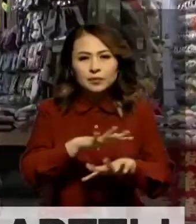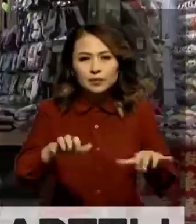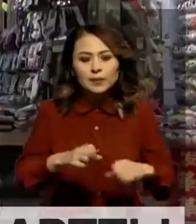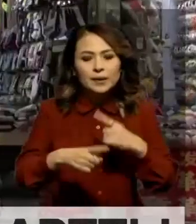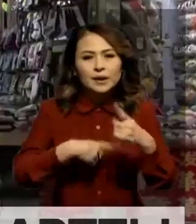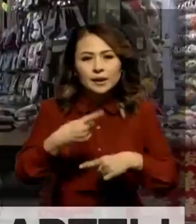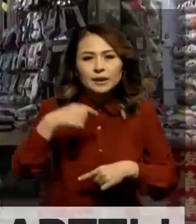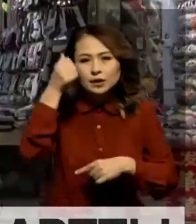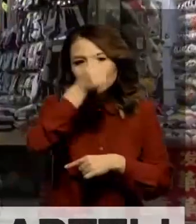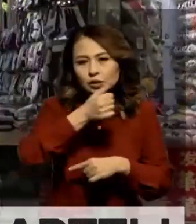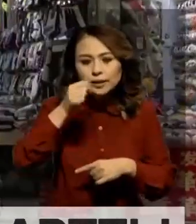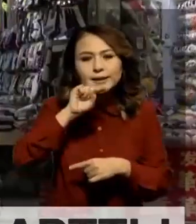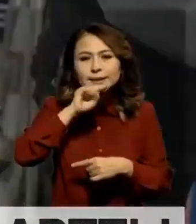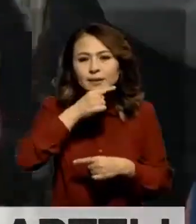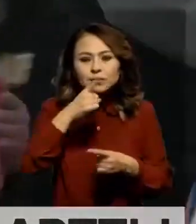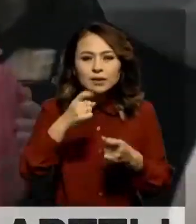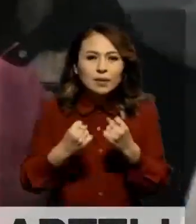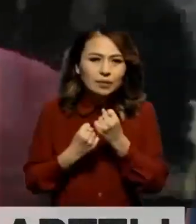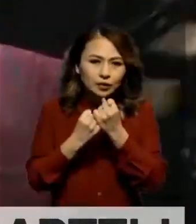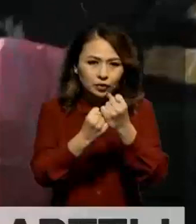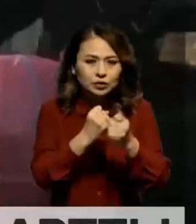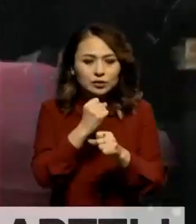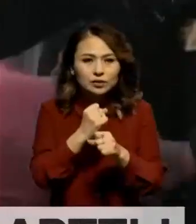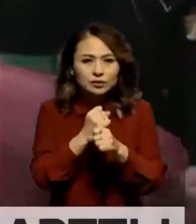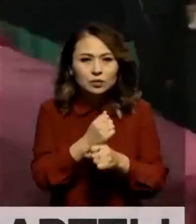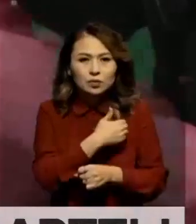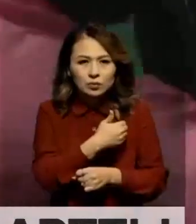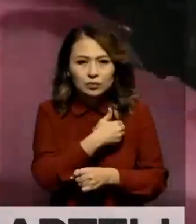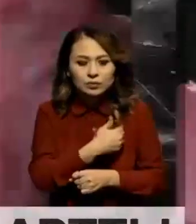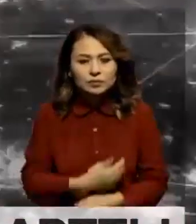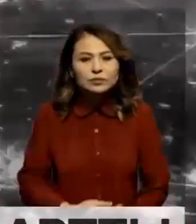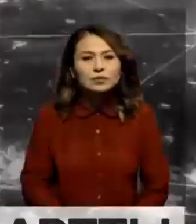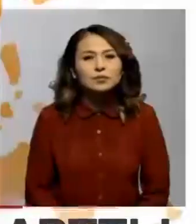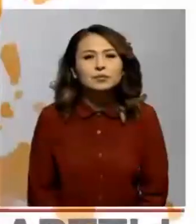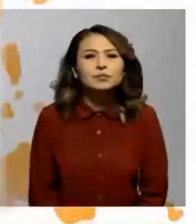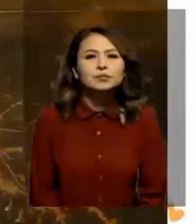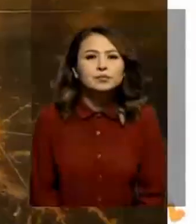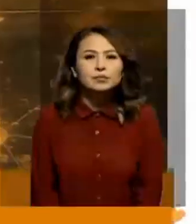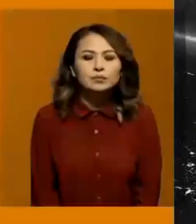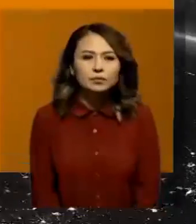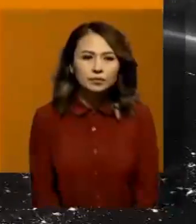жылы экономиканы қолдауға бағытталған шараларды ұлғайтуға ниетті.